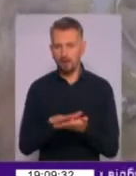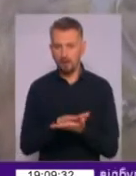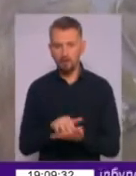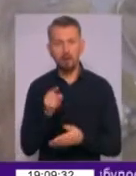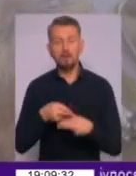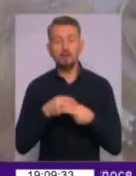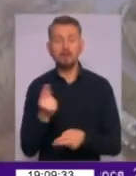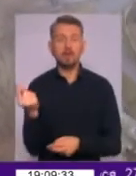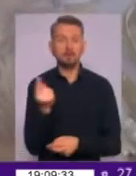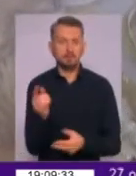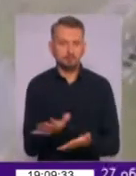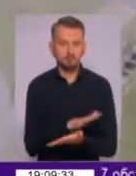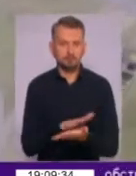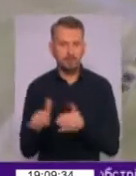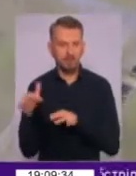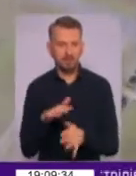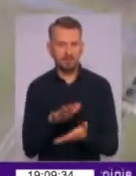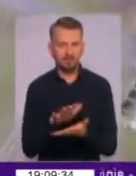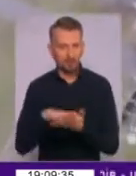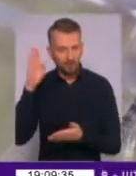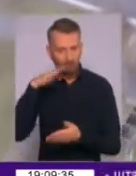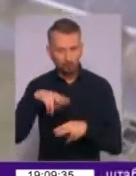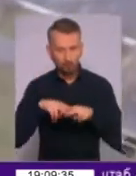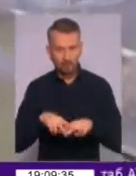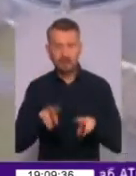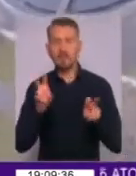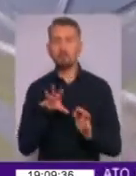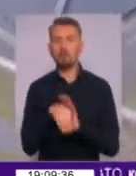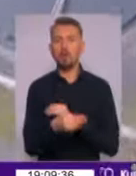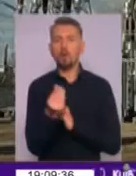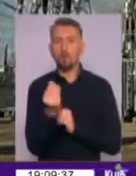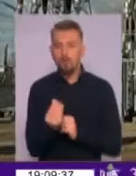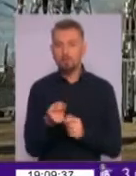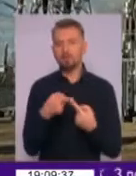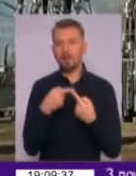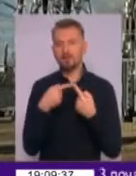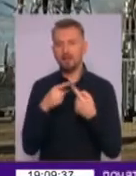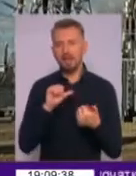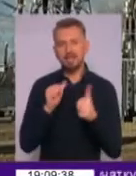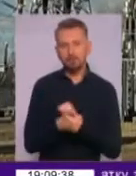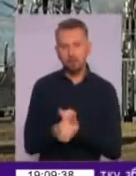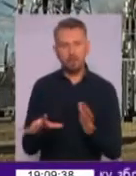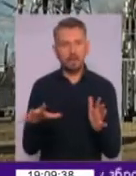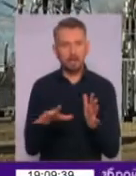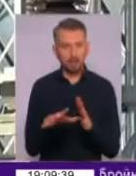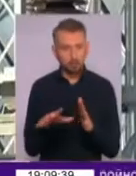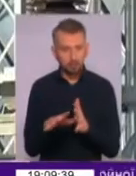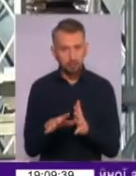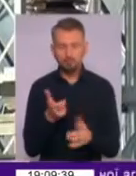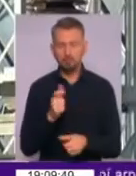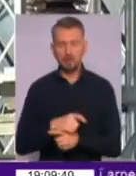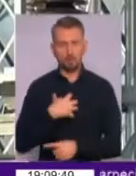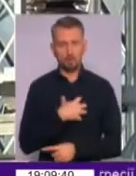– єдиний фільтр стічних вод столиці. Та й тема вкладання коштів в альтернативну енергетику на тлі надзвичайного стану виглядає